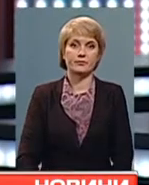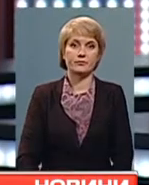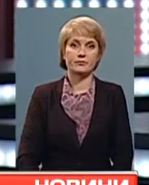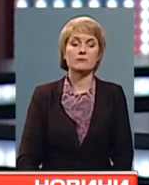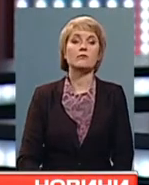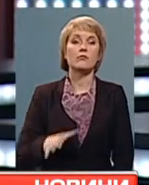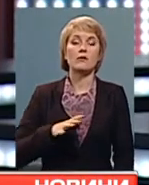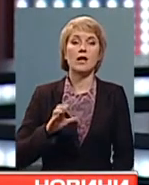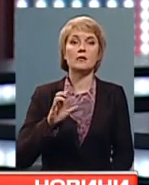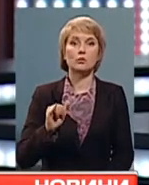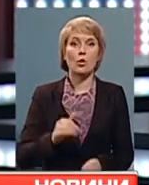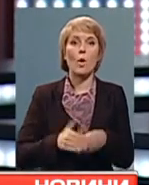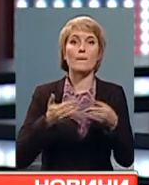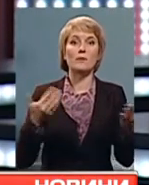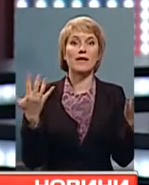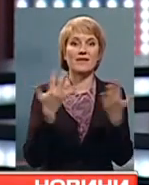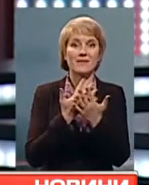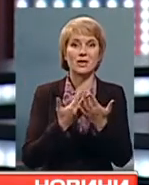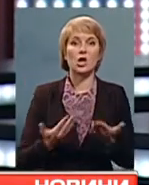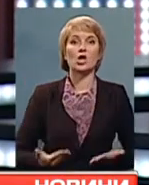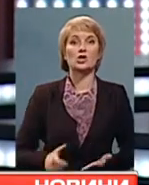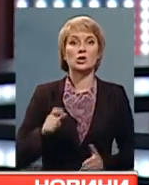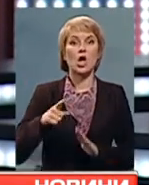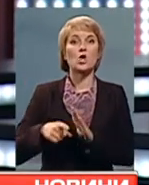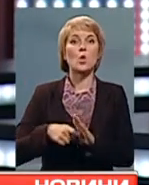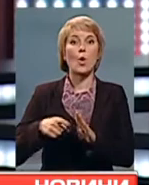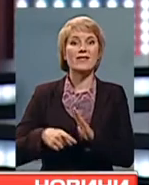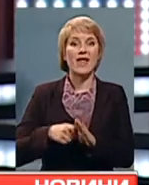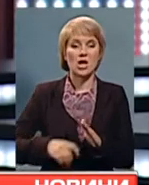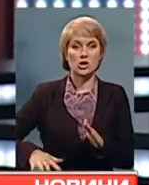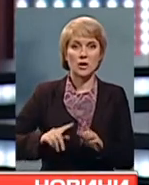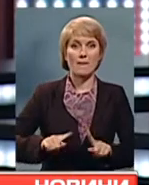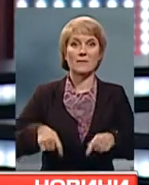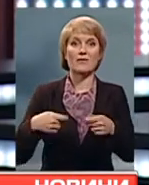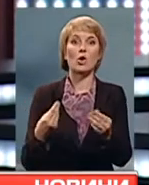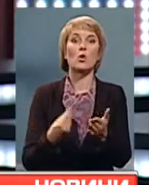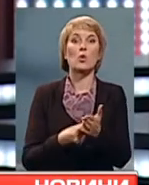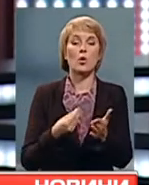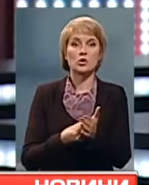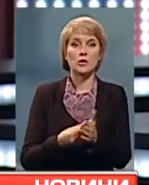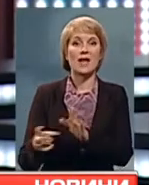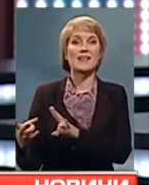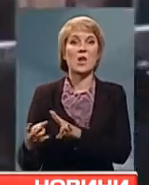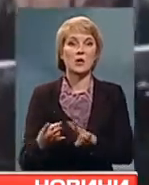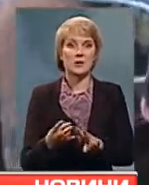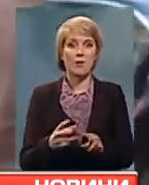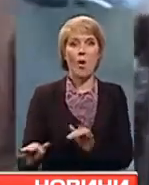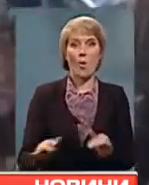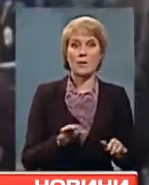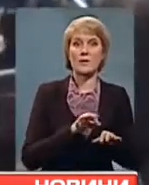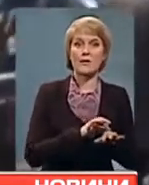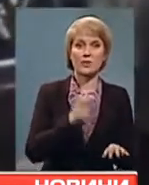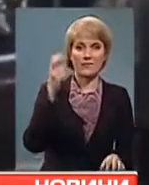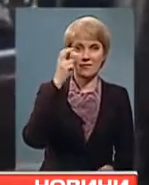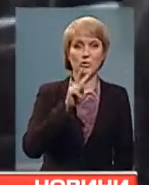СБУ оприлюднило відео затримання жителя Донеччини, який перевозив гроші терористам. Операцію провели в Києві 2 жовтня. На